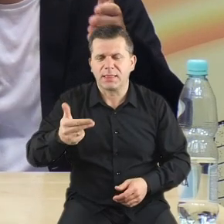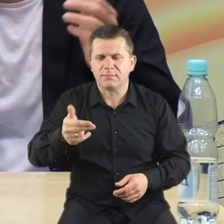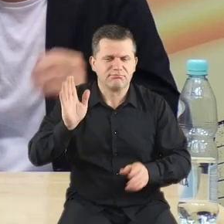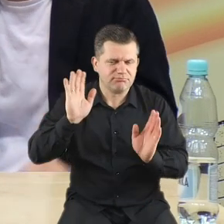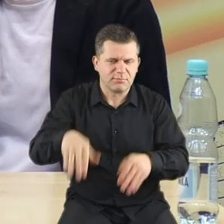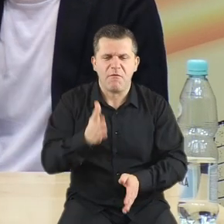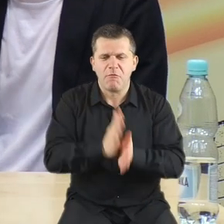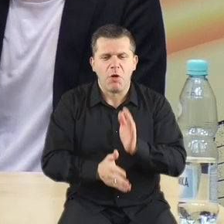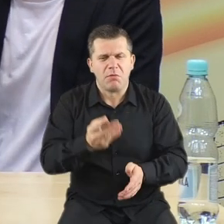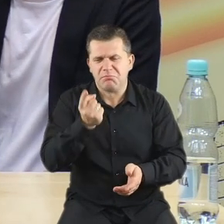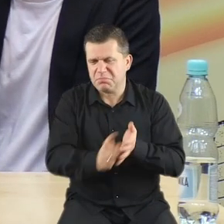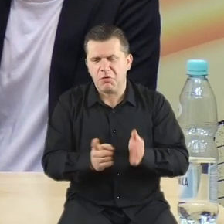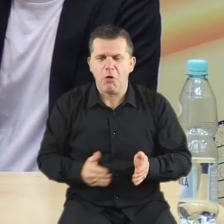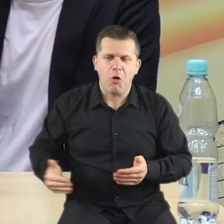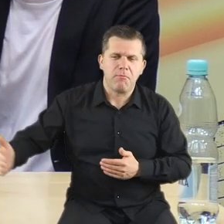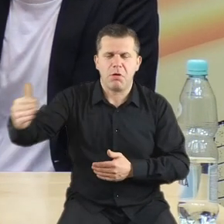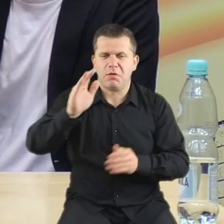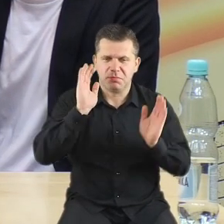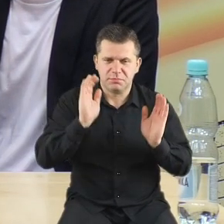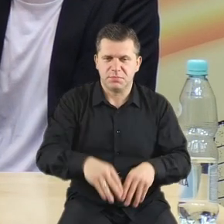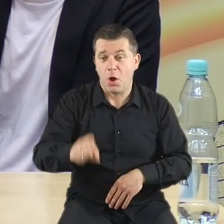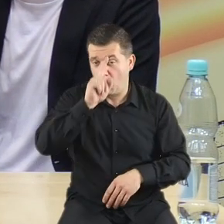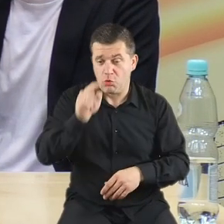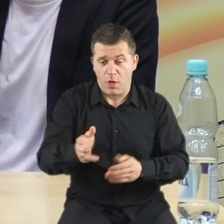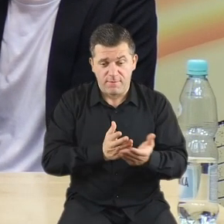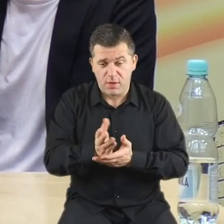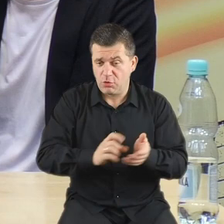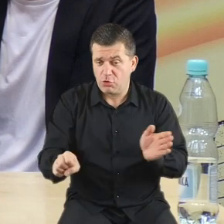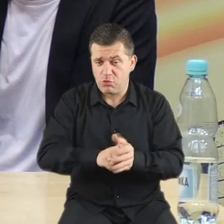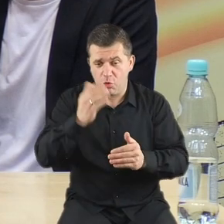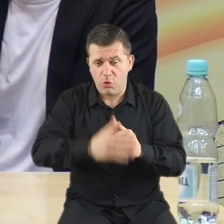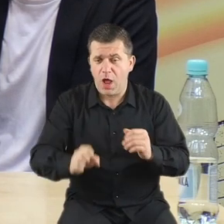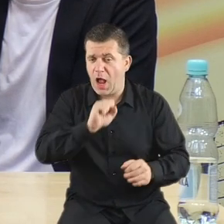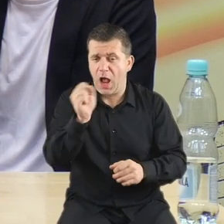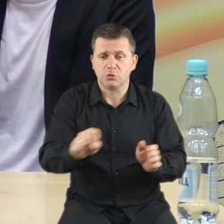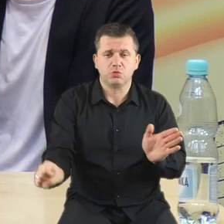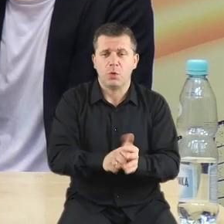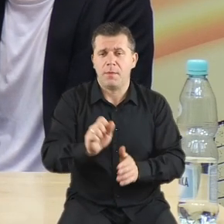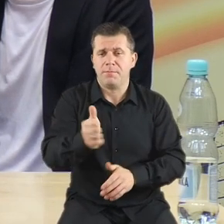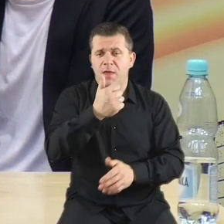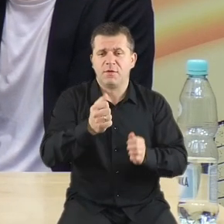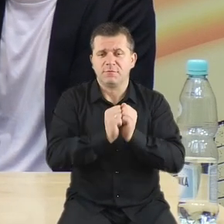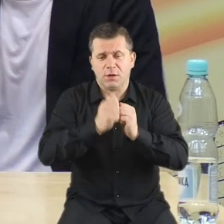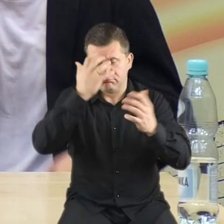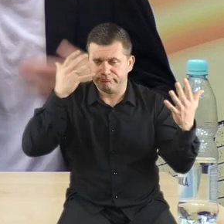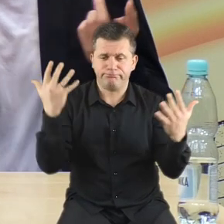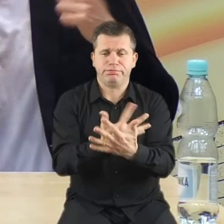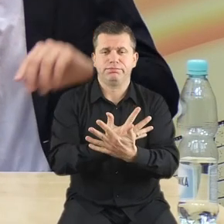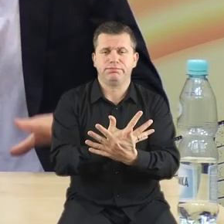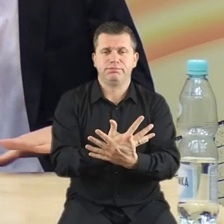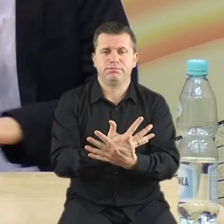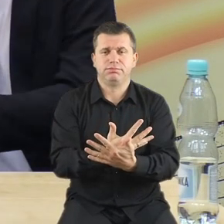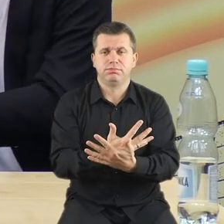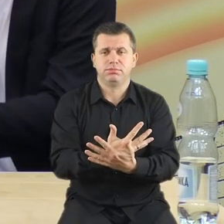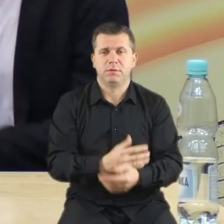bokiem. No i ludzie w to wierzyli do końca, do 1 września. Bo jakby to się wydaje tak jak